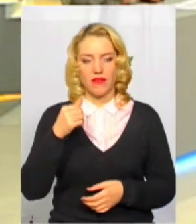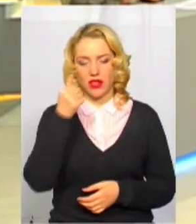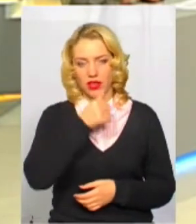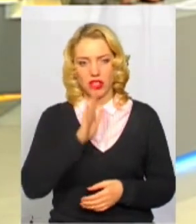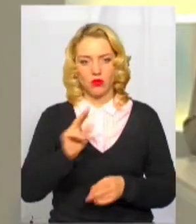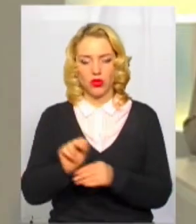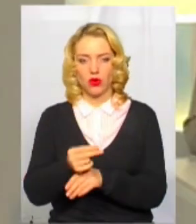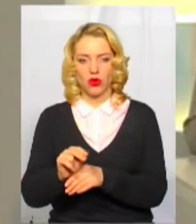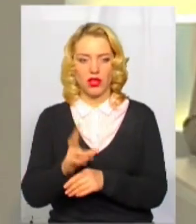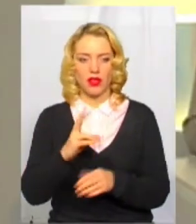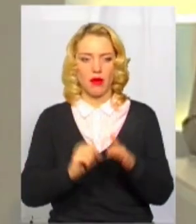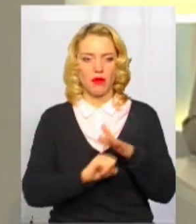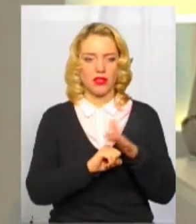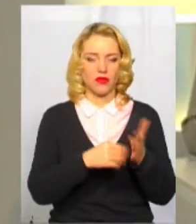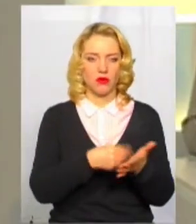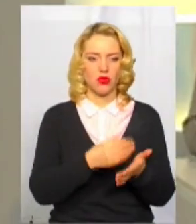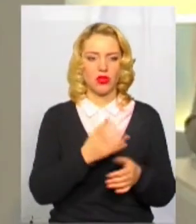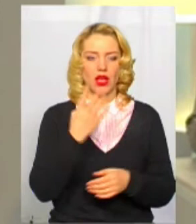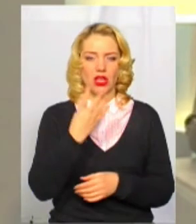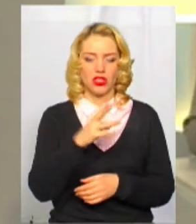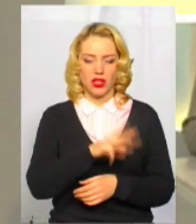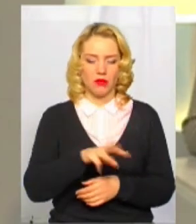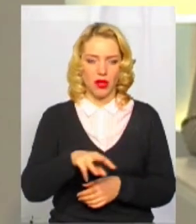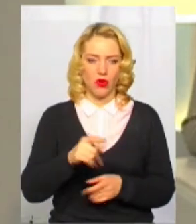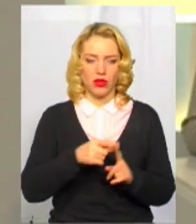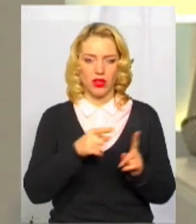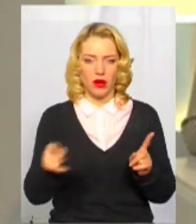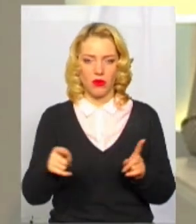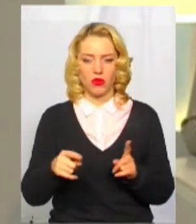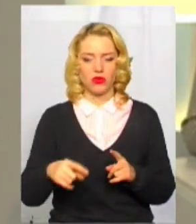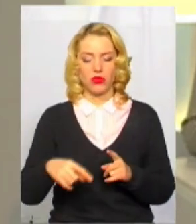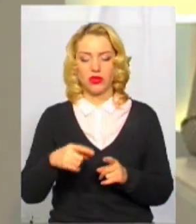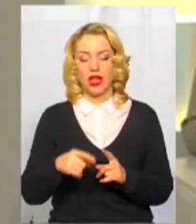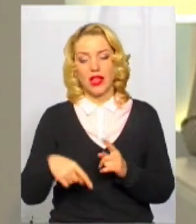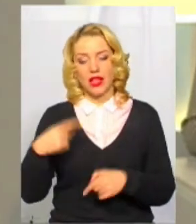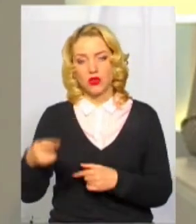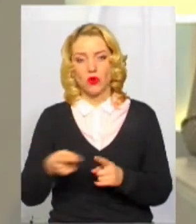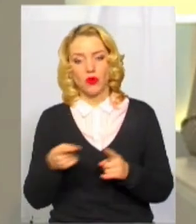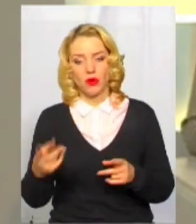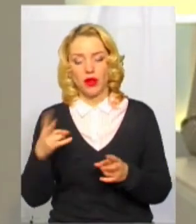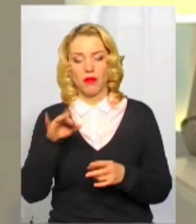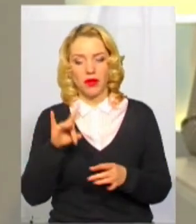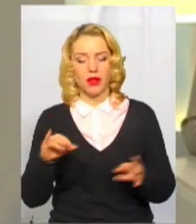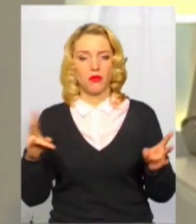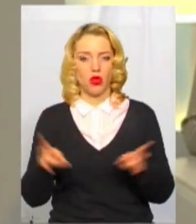коригуватися. Тобто на базовий бюджет ми будемо мати 4 мільйони, на протязі наступного періоду, при потребі